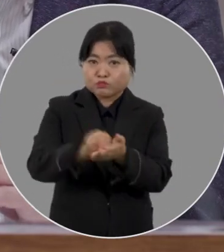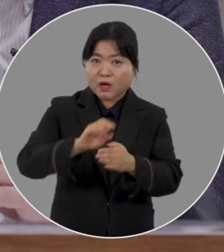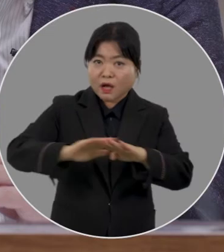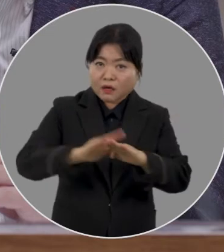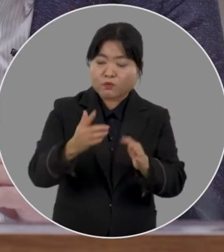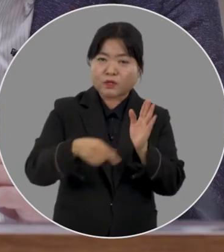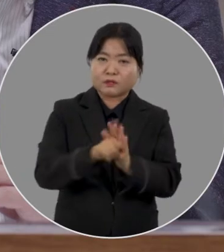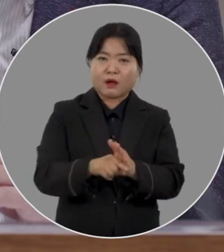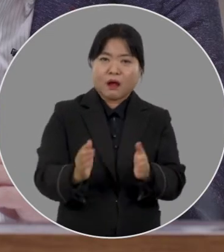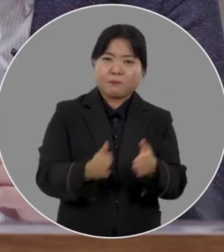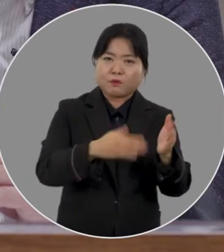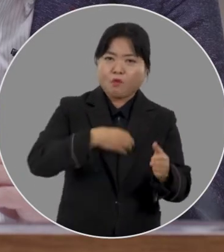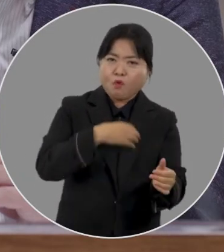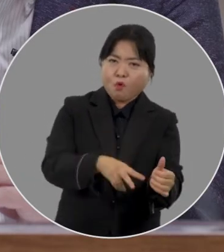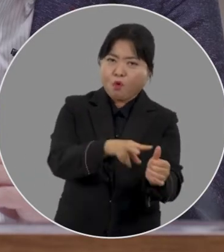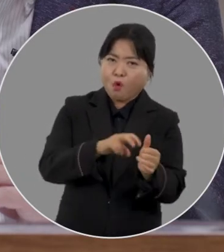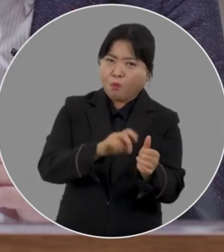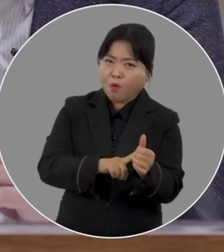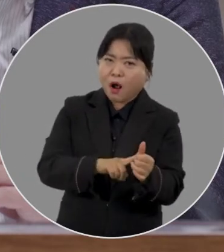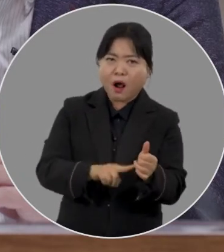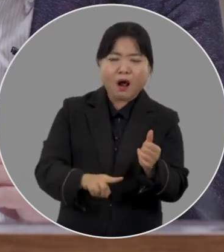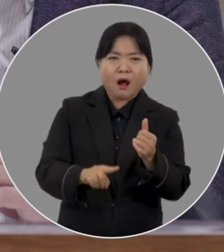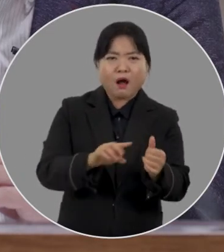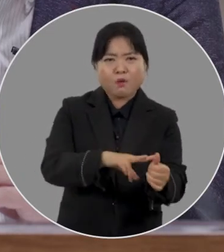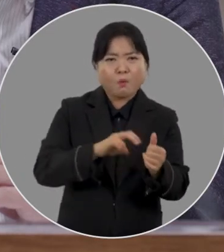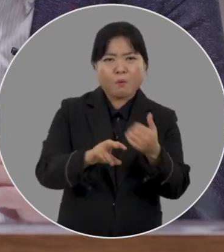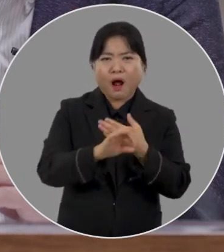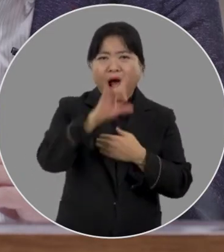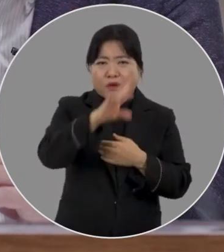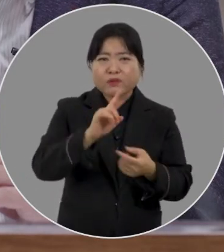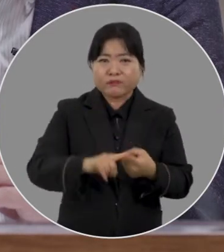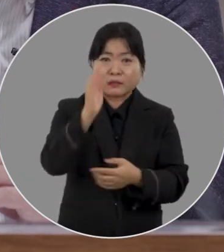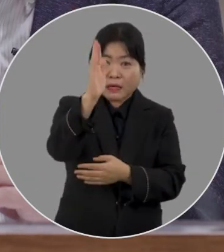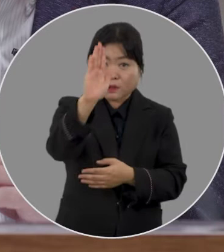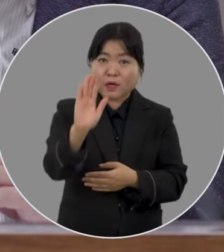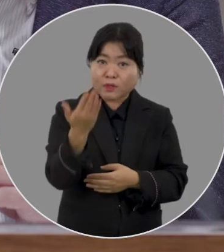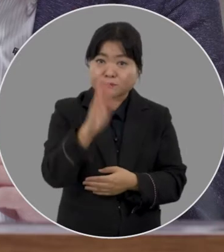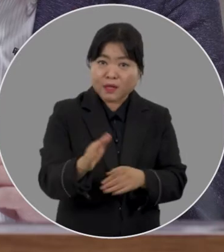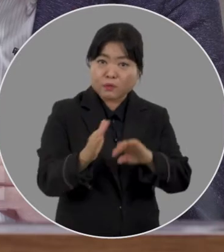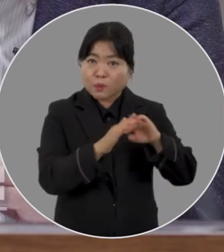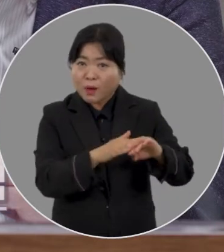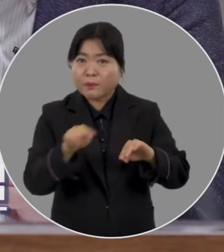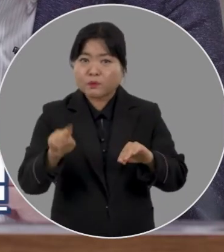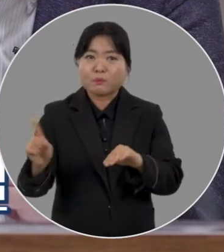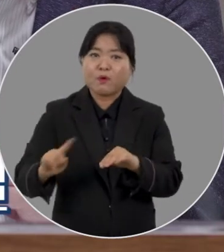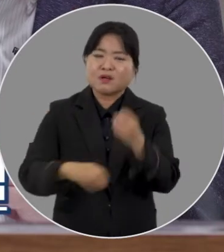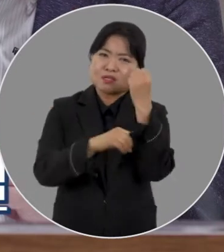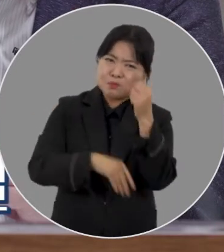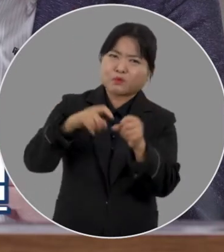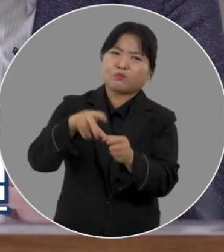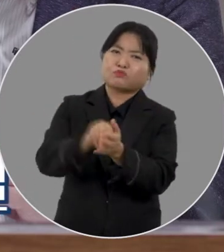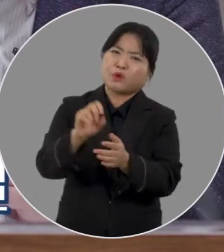해결하기 위해서는 한편으로는 혐오로 가면 안 된다라는 걸 이야기해야겠지만 또 다른 한편으로는 사실 그 근본적인